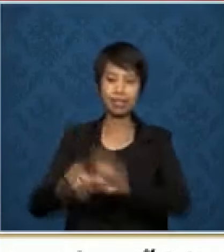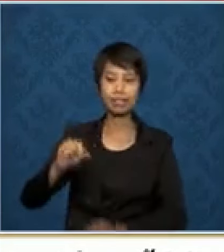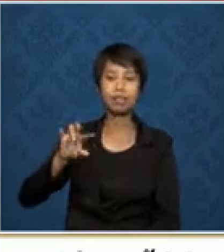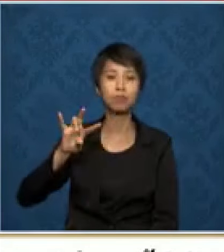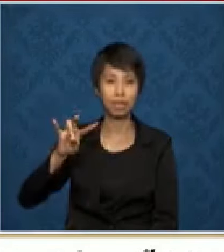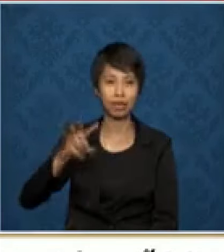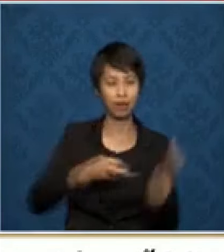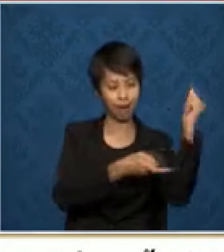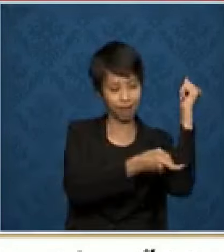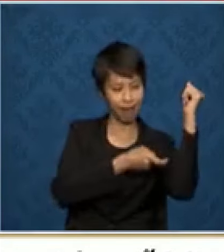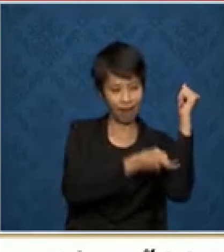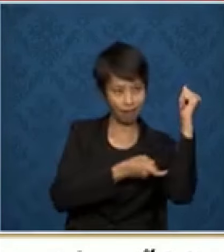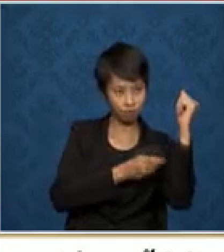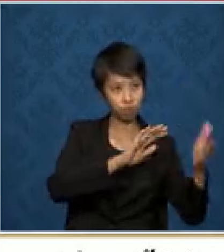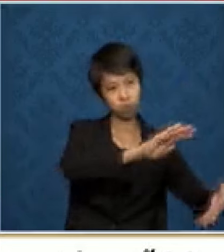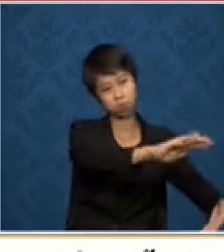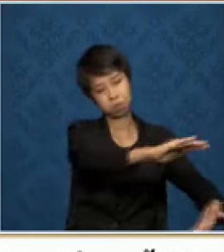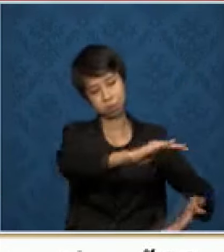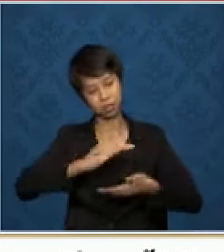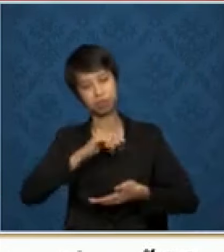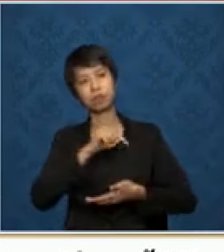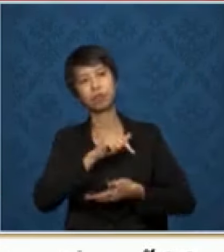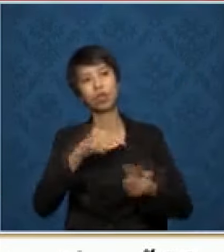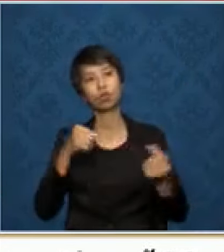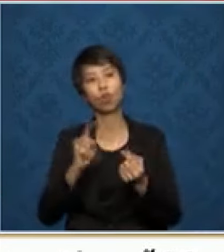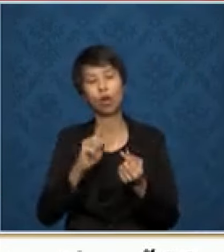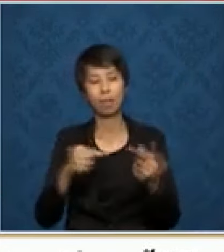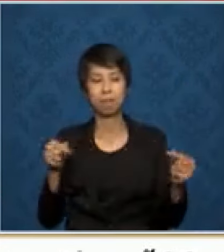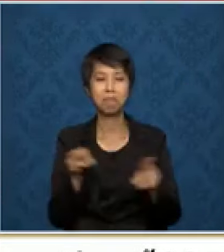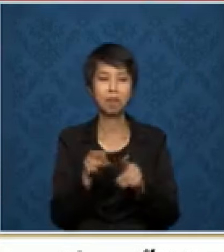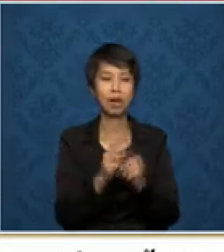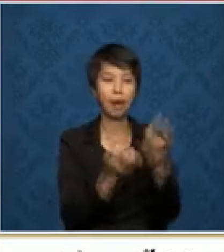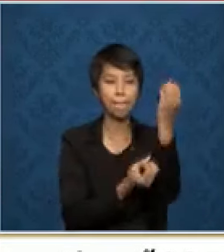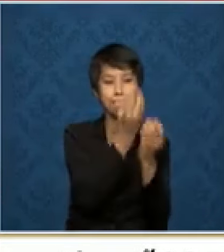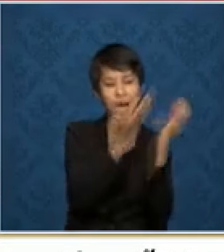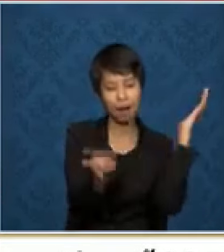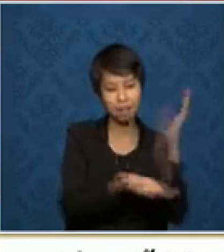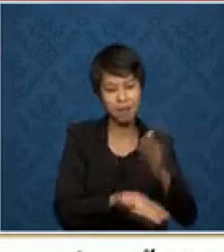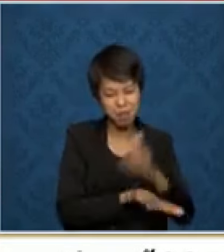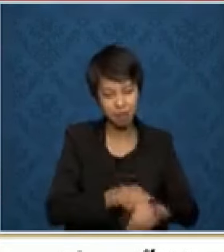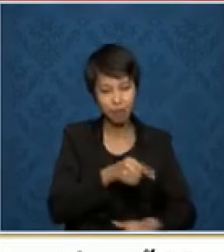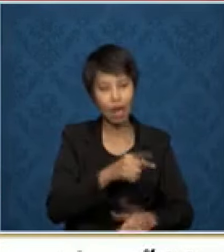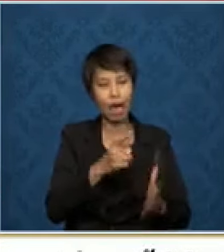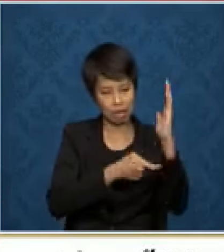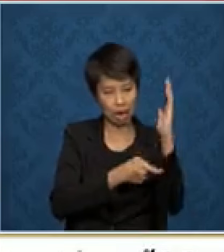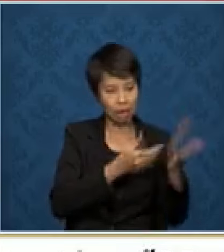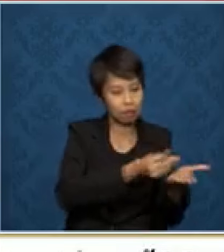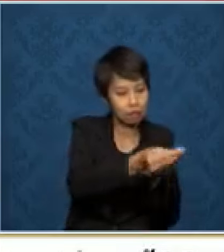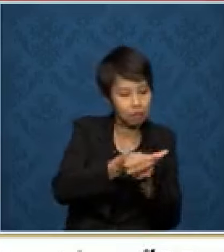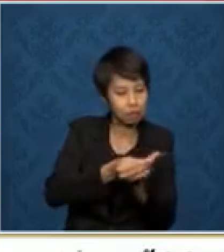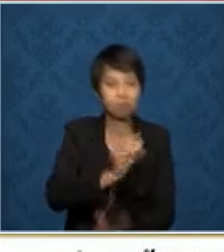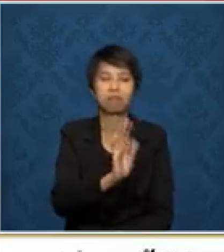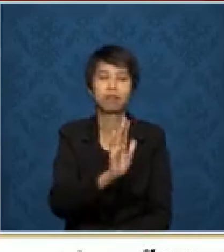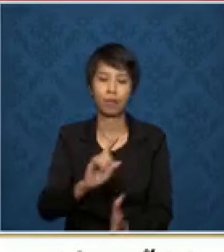ยางที่มาจากพื้นที่ตัดไม้ทำลายป่าและจะบังคับใช้วันที่